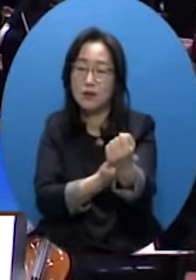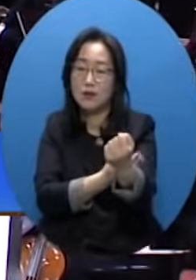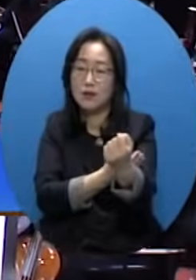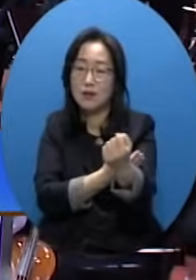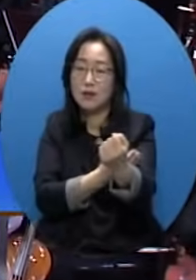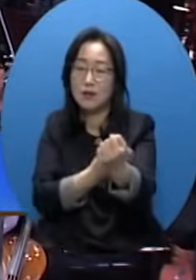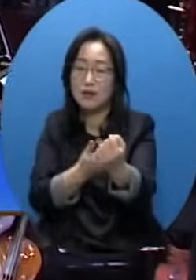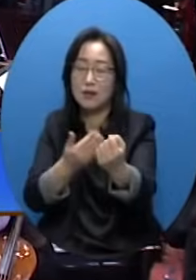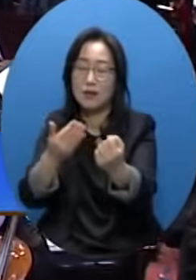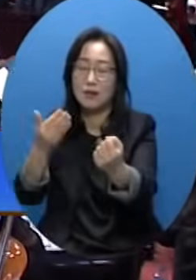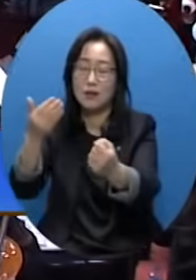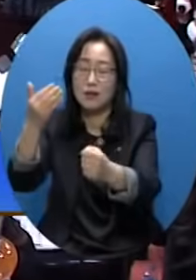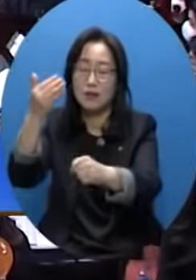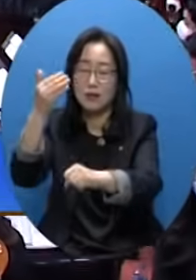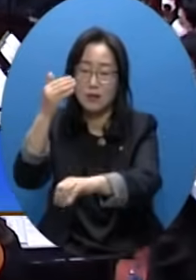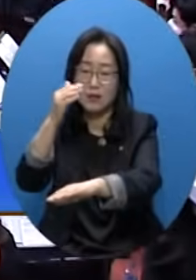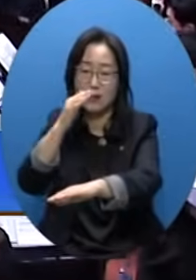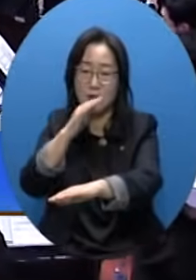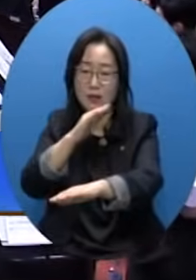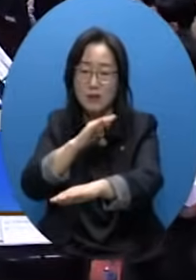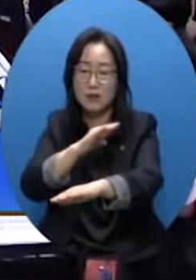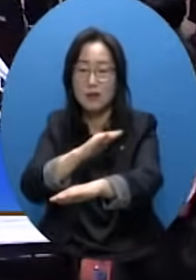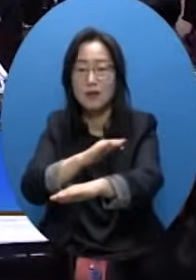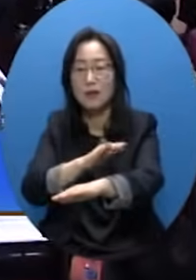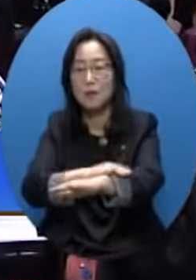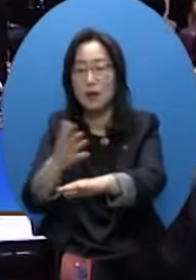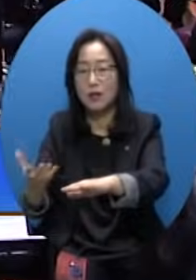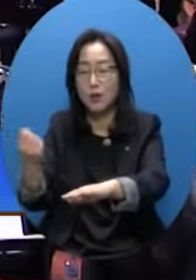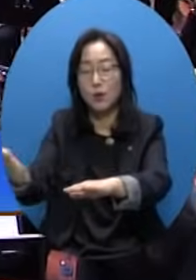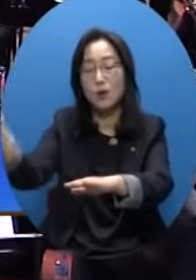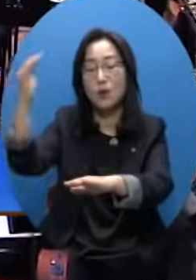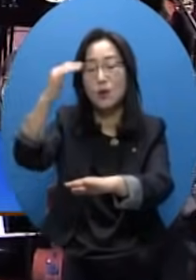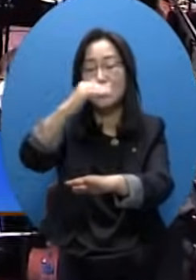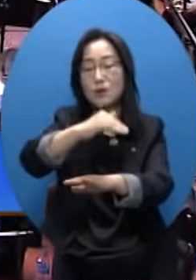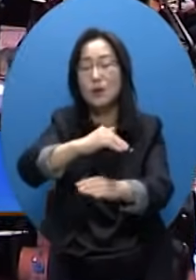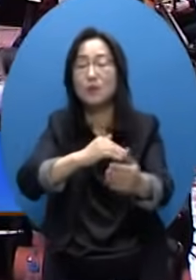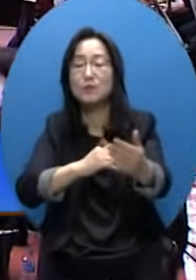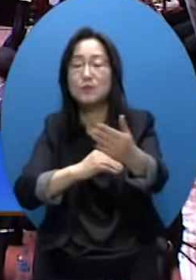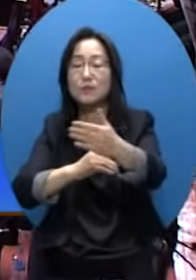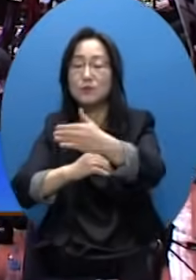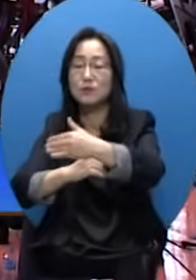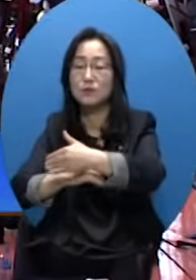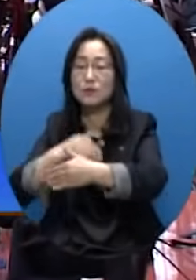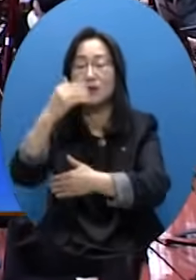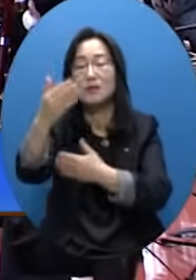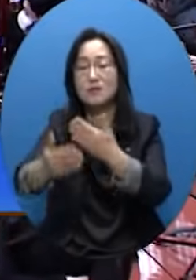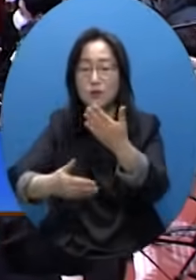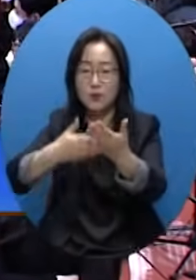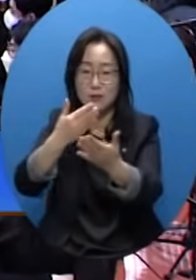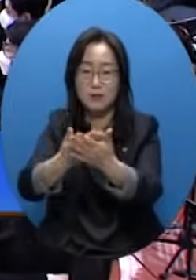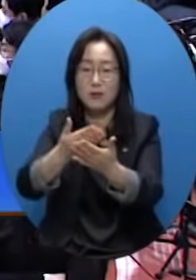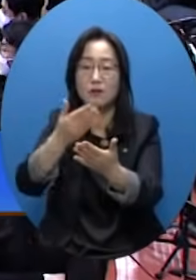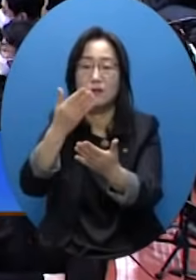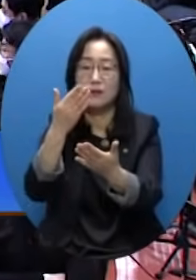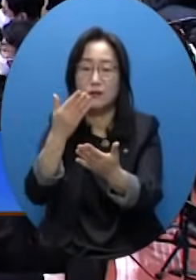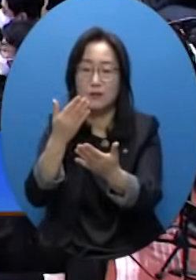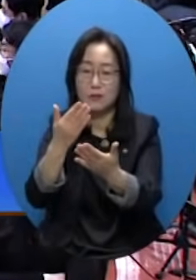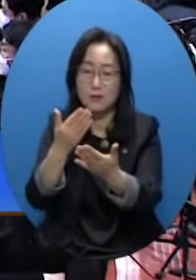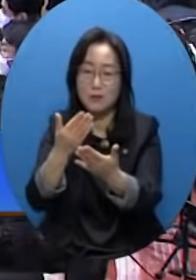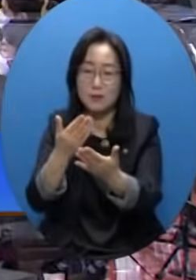업계를 에 그 발로 돕 그 소소